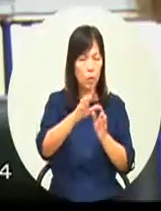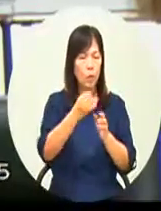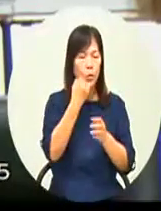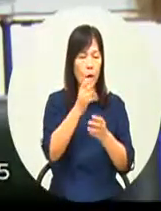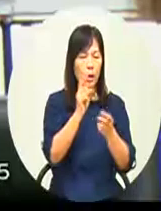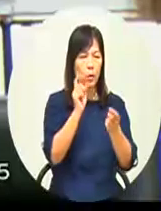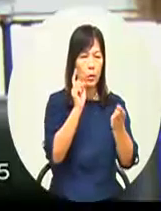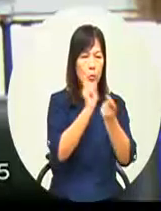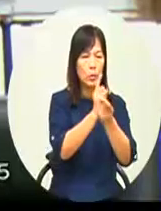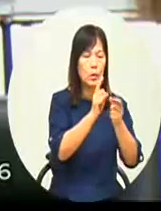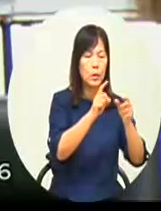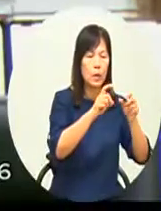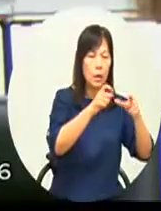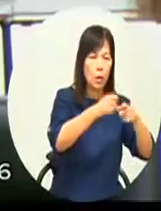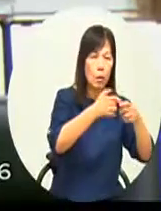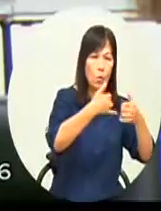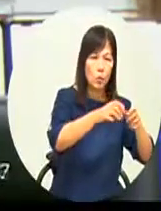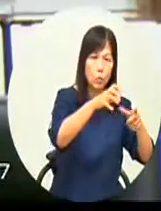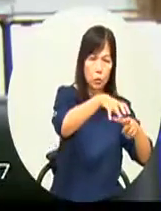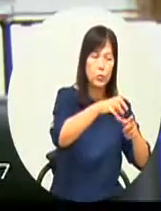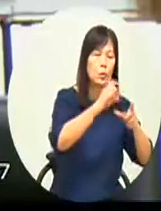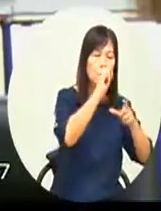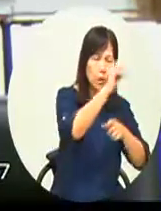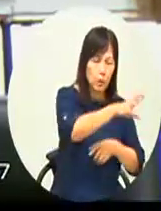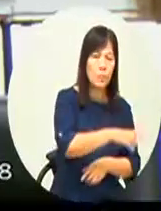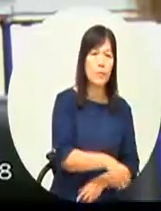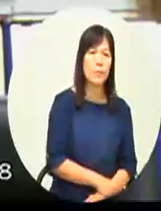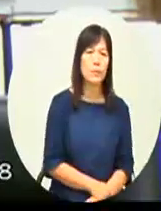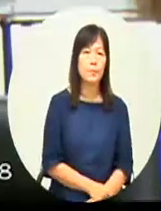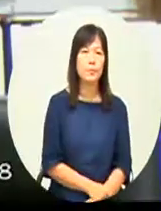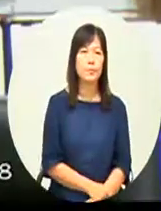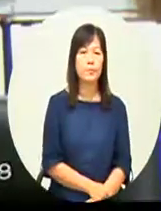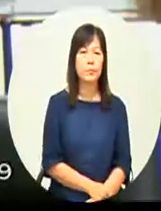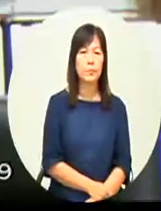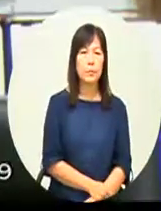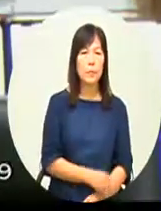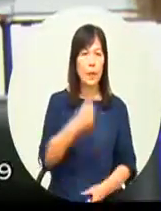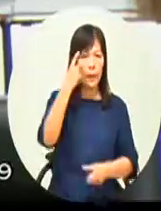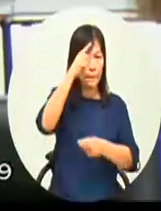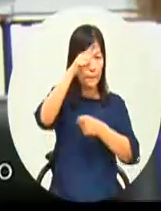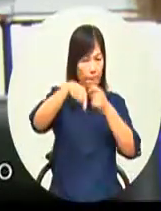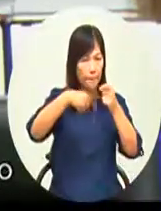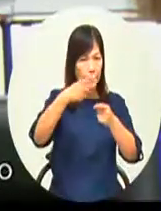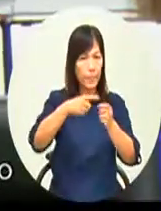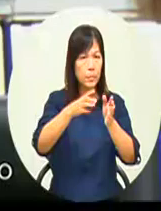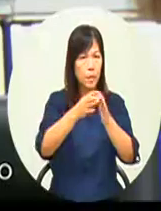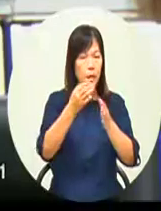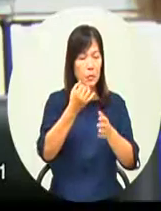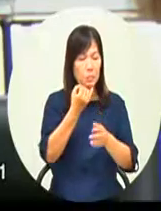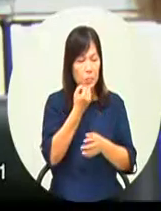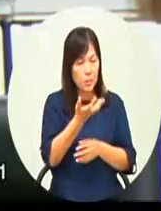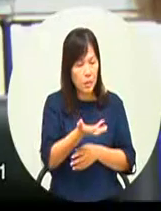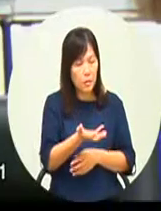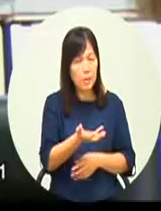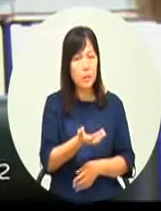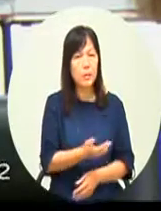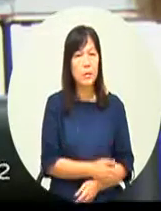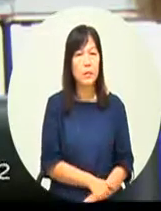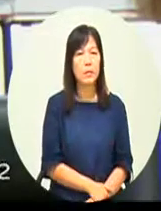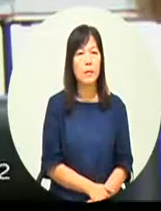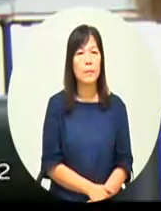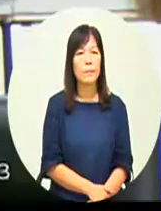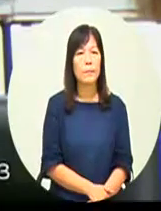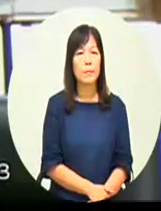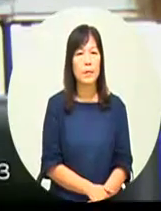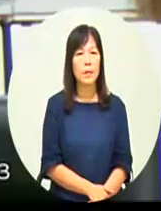映公路局。那么明年是不是可以